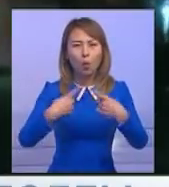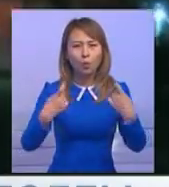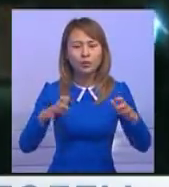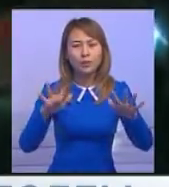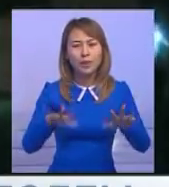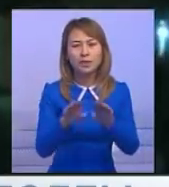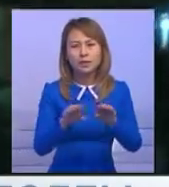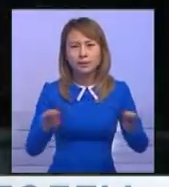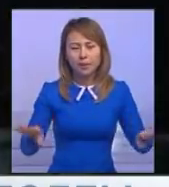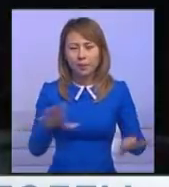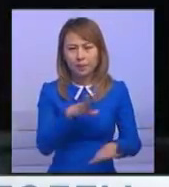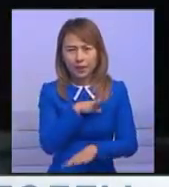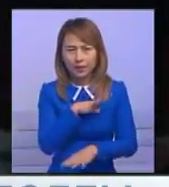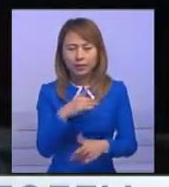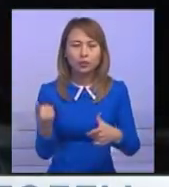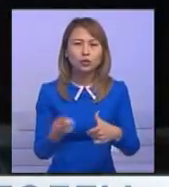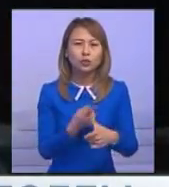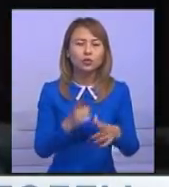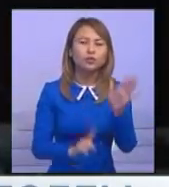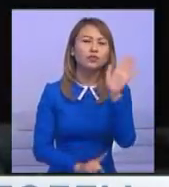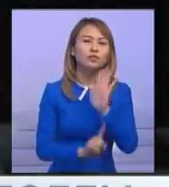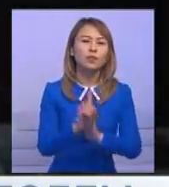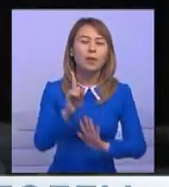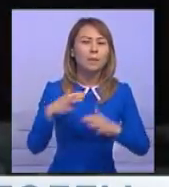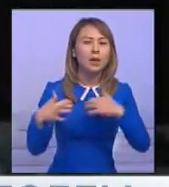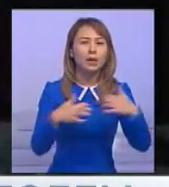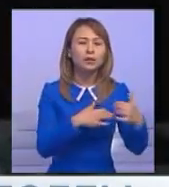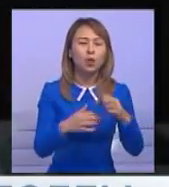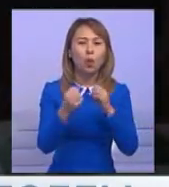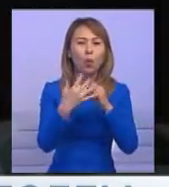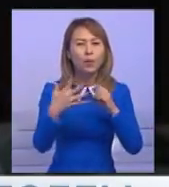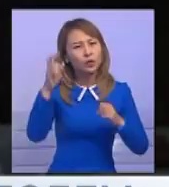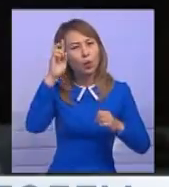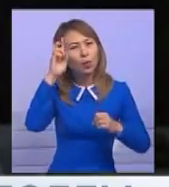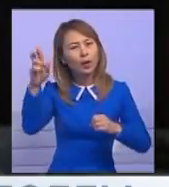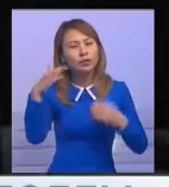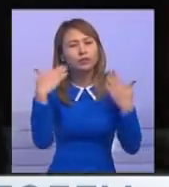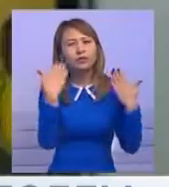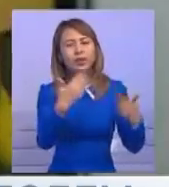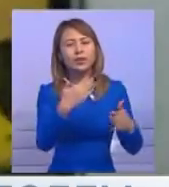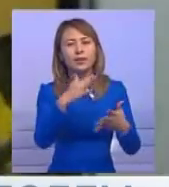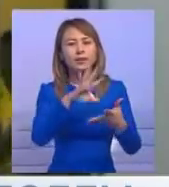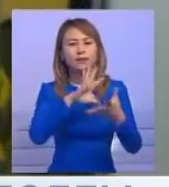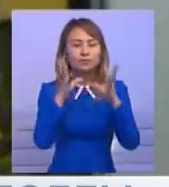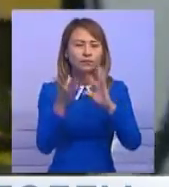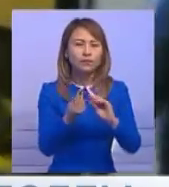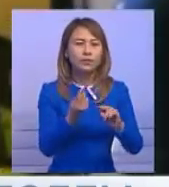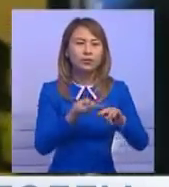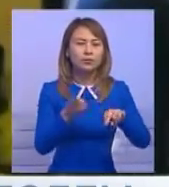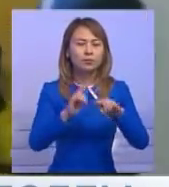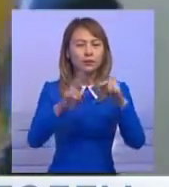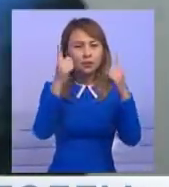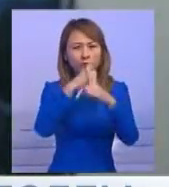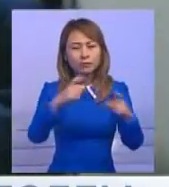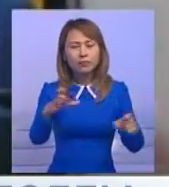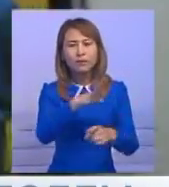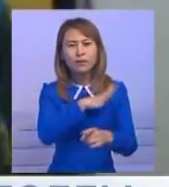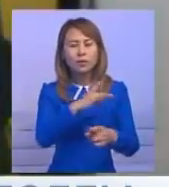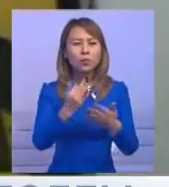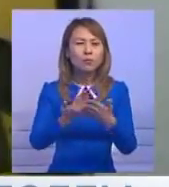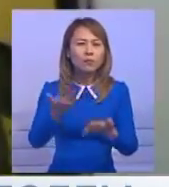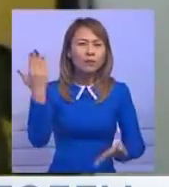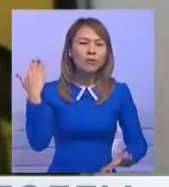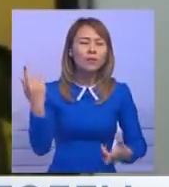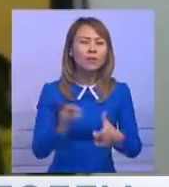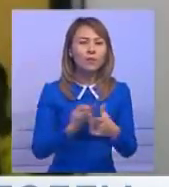болды. Аш-шабап лаңкестері шабуыл кезінде 15 үкімет жасағын мерт қылғандары туралы ақпарат таратты. Дегенмен ресми билік